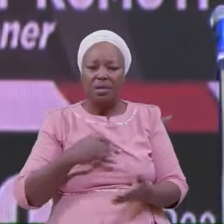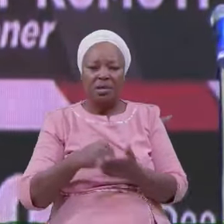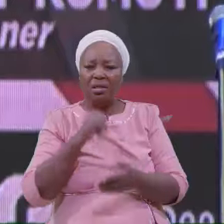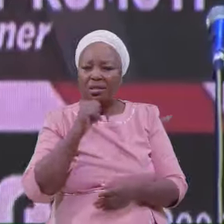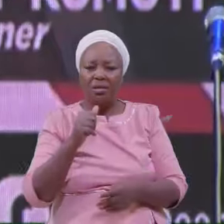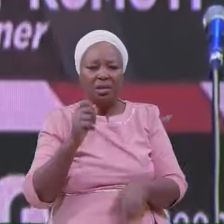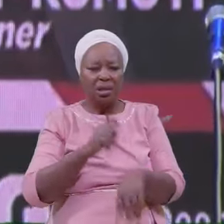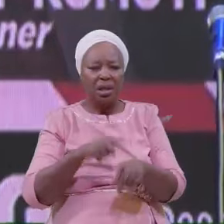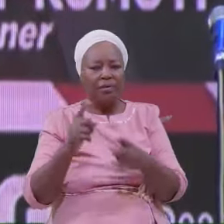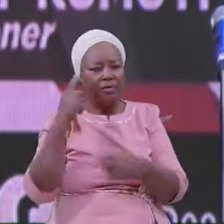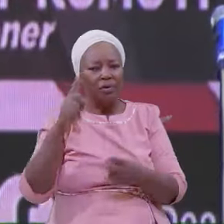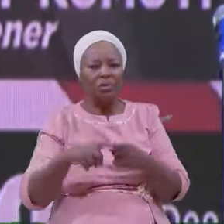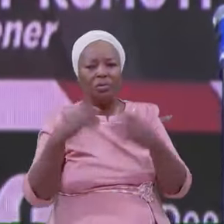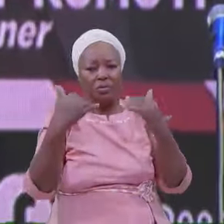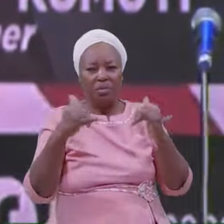Come on.